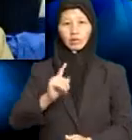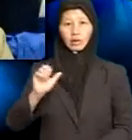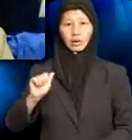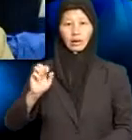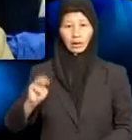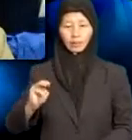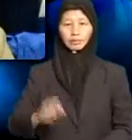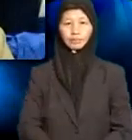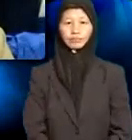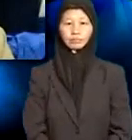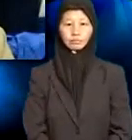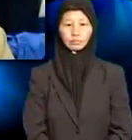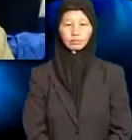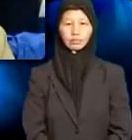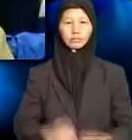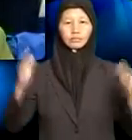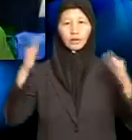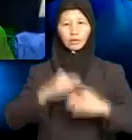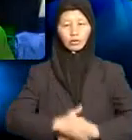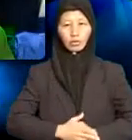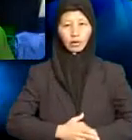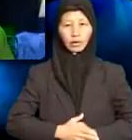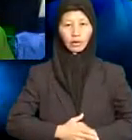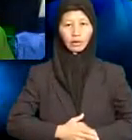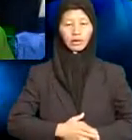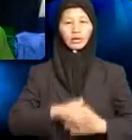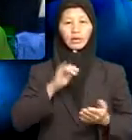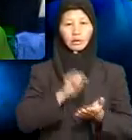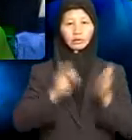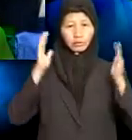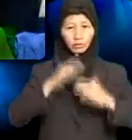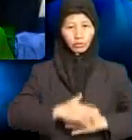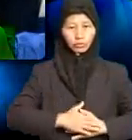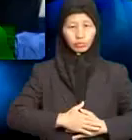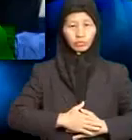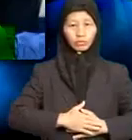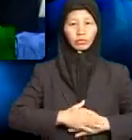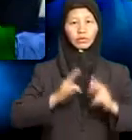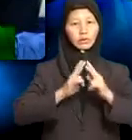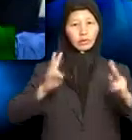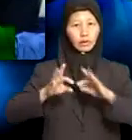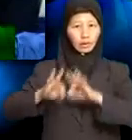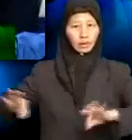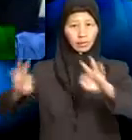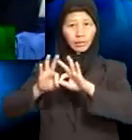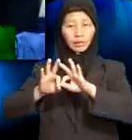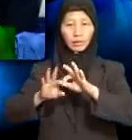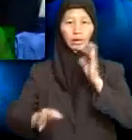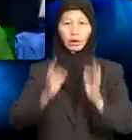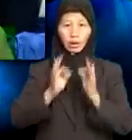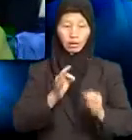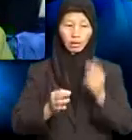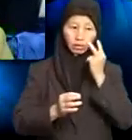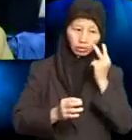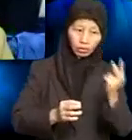solat seperti mana yang telah disebut tadi merupakan ibadat yang sangat penting. Sehingga kan kalau kita lihat